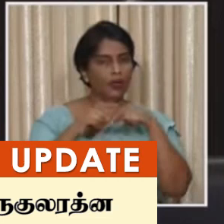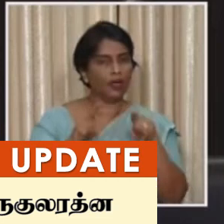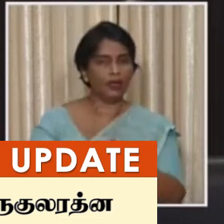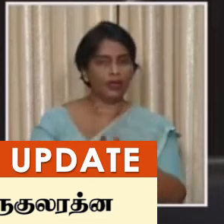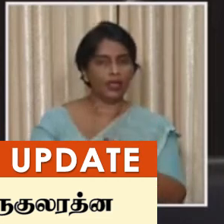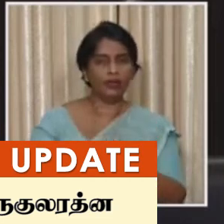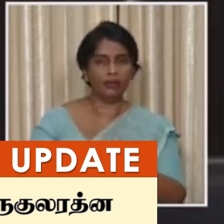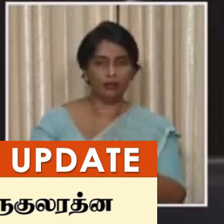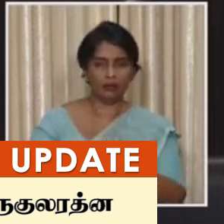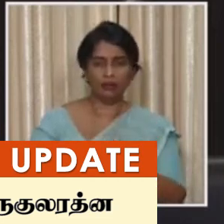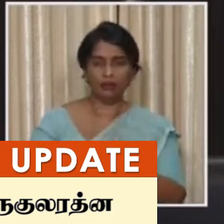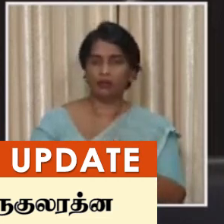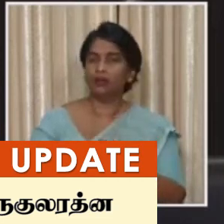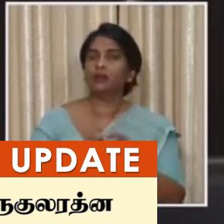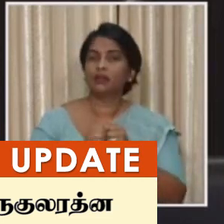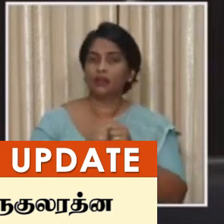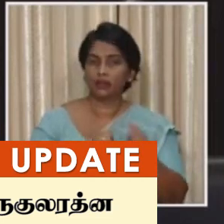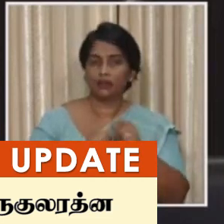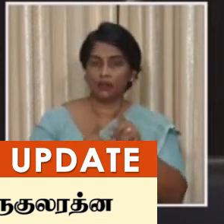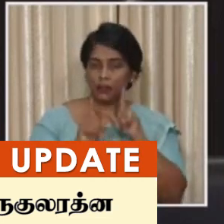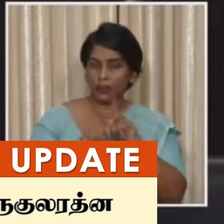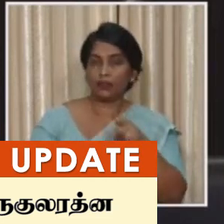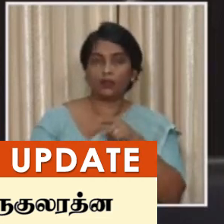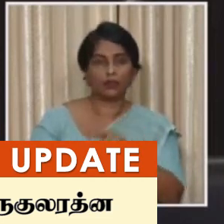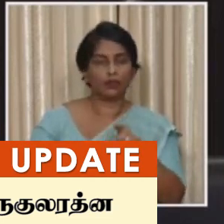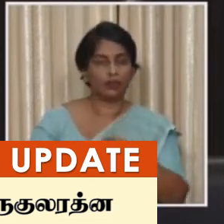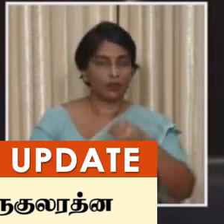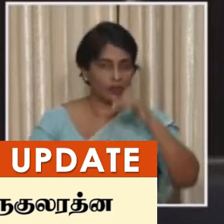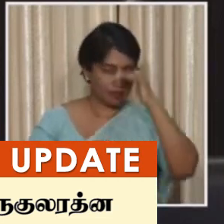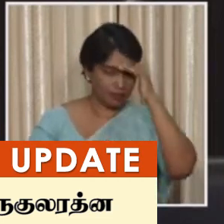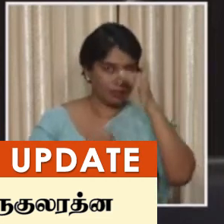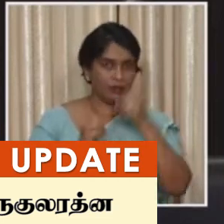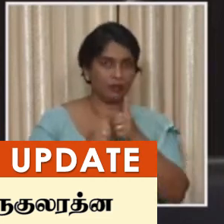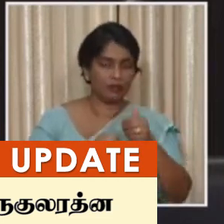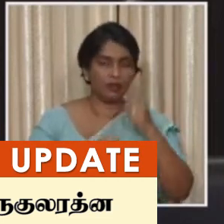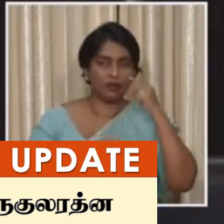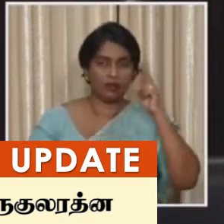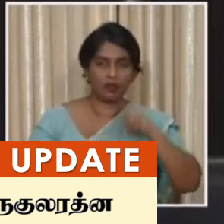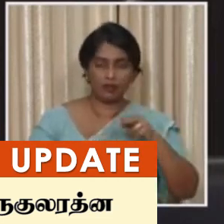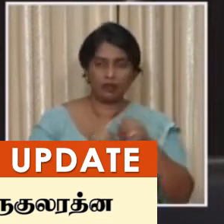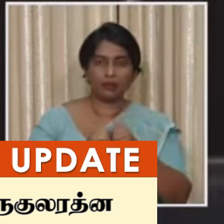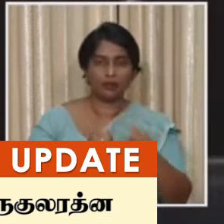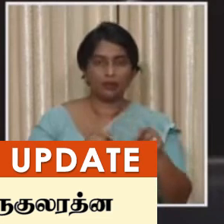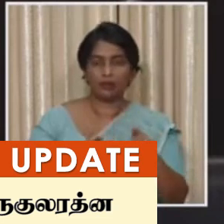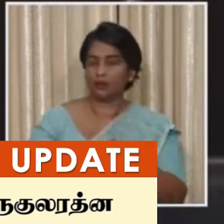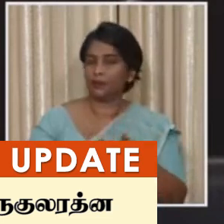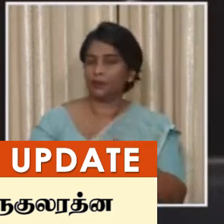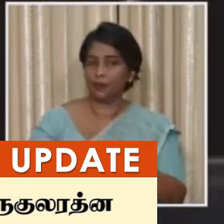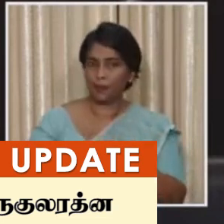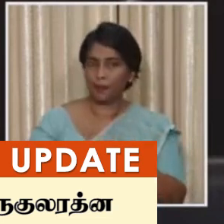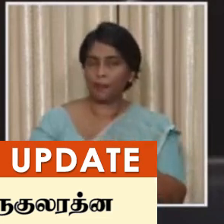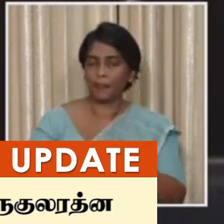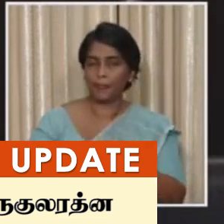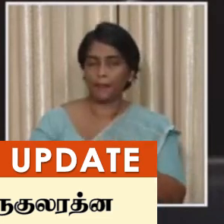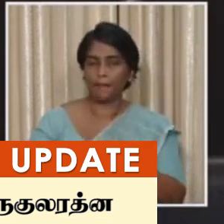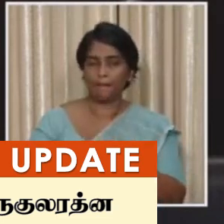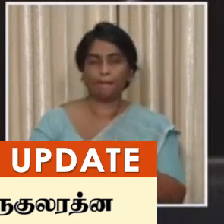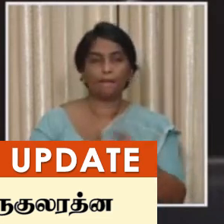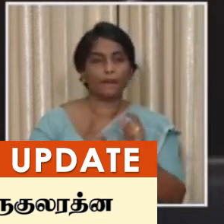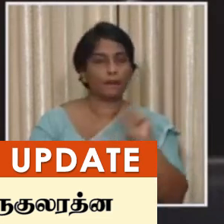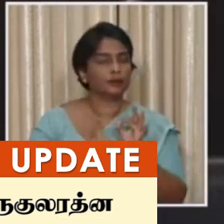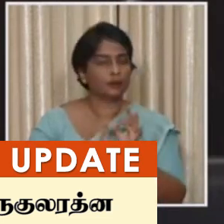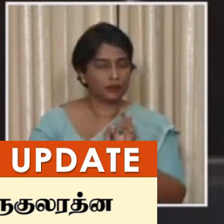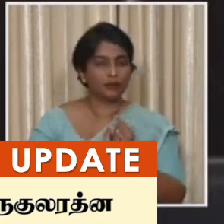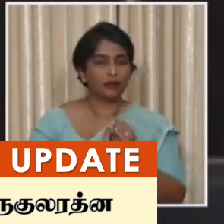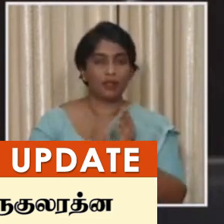இணங்க செயல்பட்ட ஒரு அமைச்சராக ஒரு பாராளுமன்ற உறுப்பினராக பிரதி அமைச்சராக ஒரு தொழிற்சங்கவாதியாக முத்து